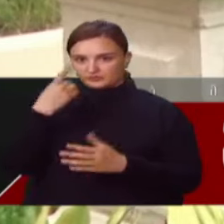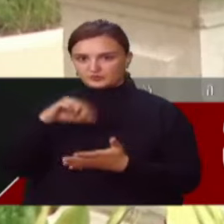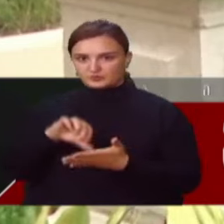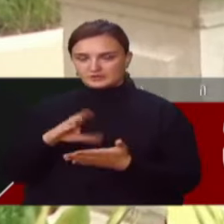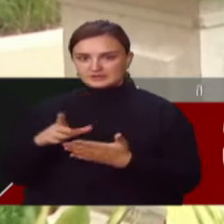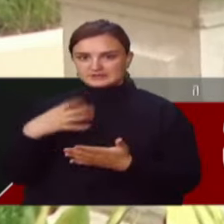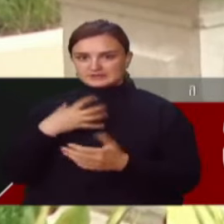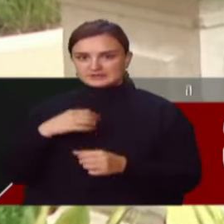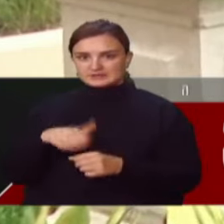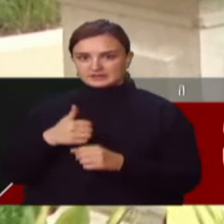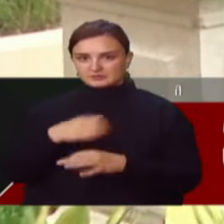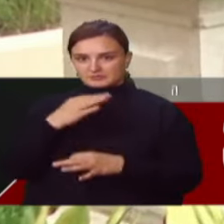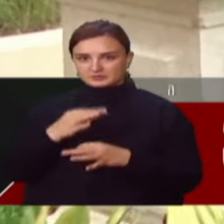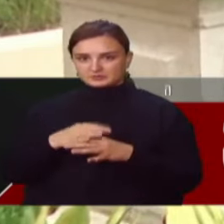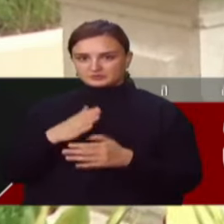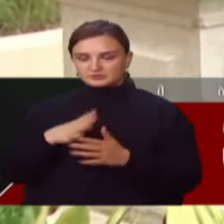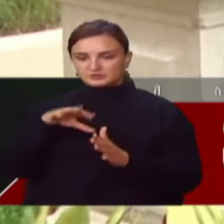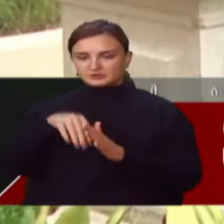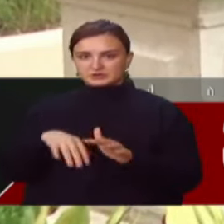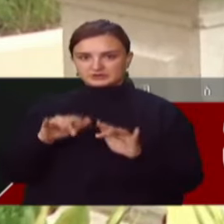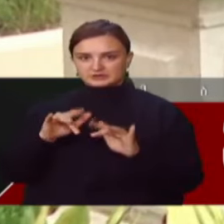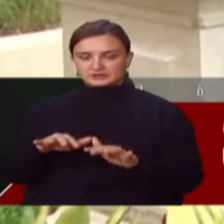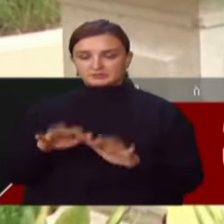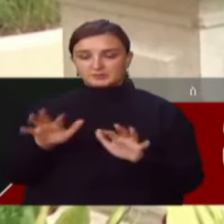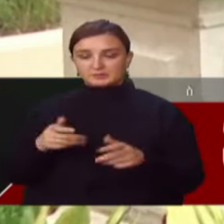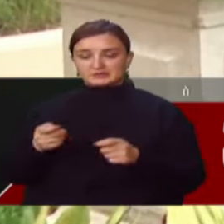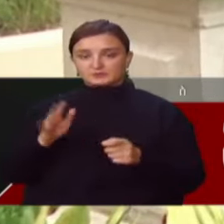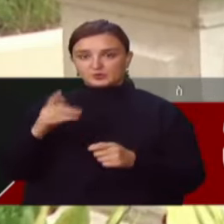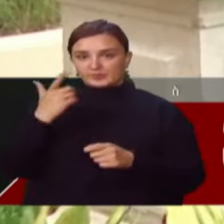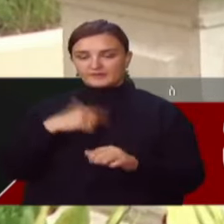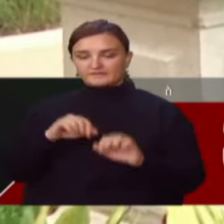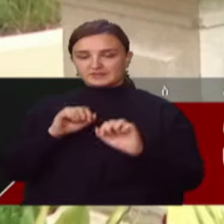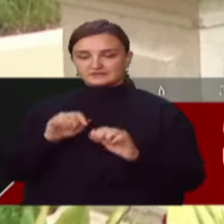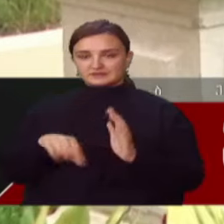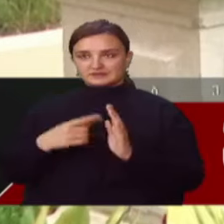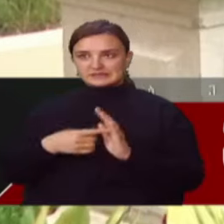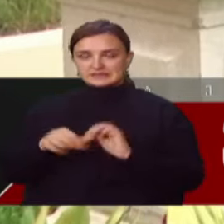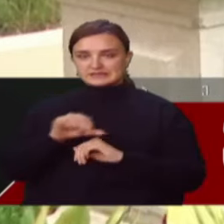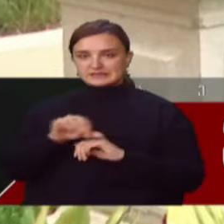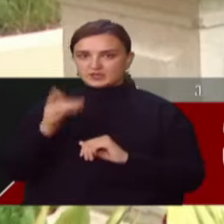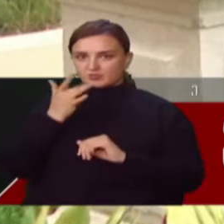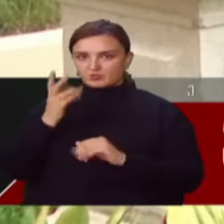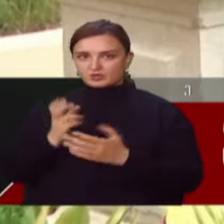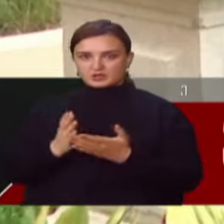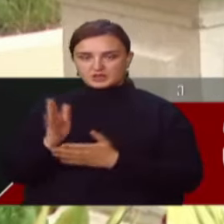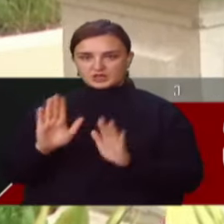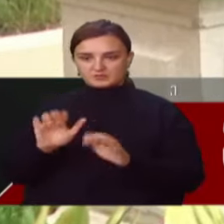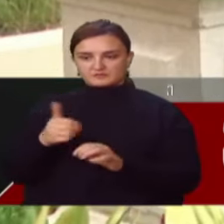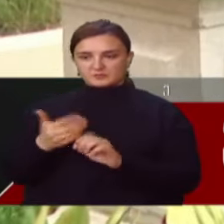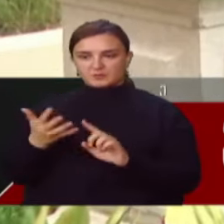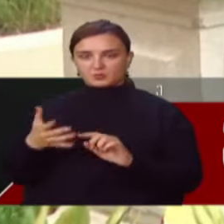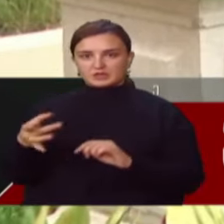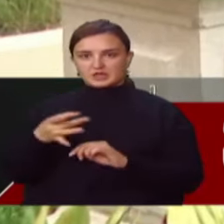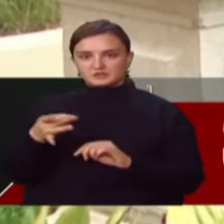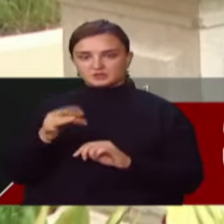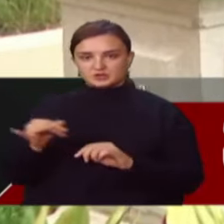ის ძირითადად პასუხისმგებელია ქვეყნის შიდა საქმეებს. პრეზიდენტი კი მხოლოდ თავდაცვის საკითხებსა და საგარეო პოლიტიკას ხელმძღვანელობს. მეხუთე რესპუბლიკის